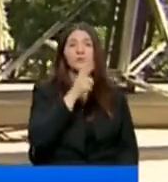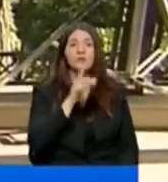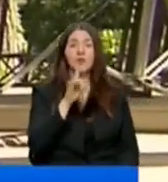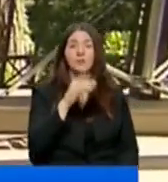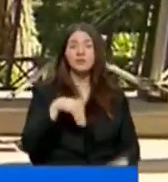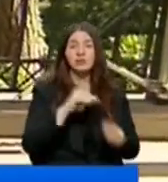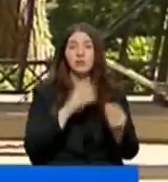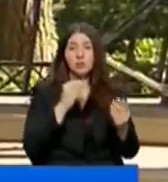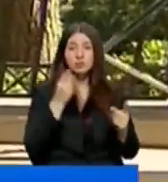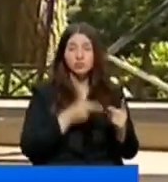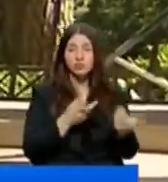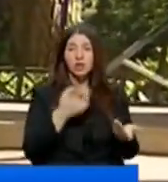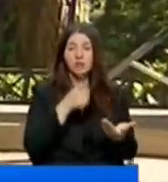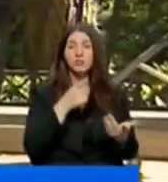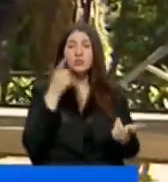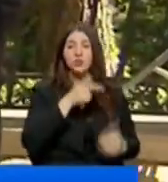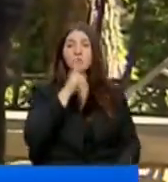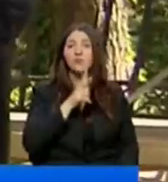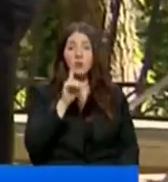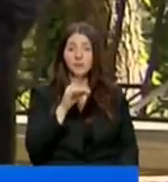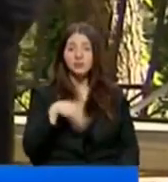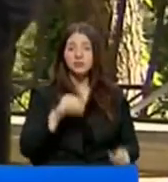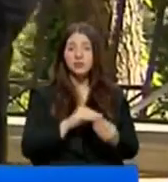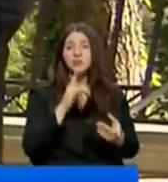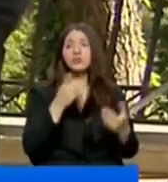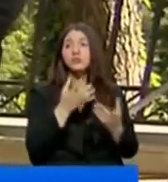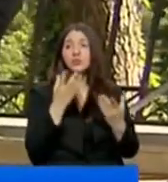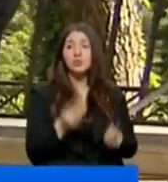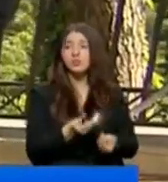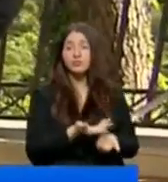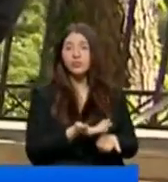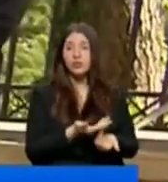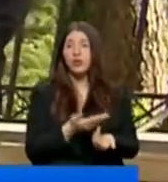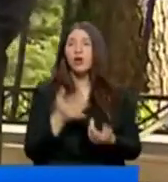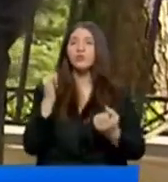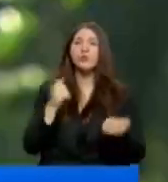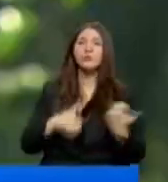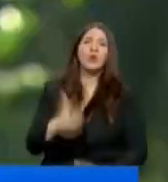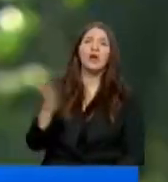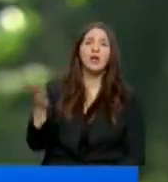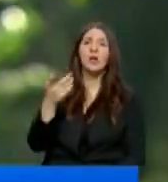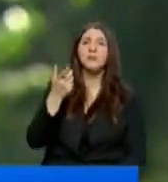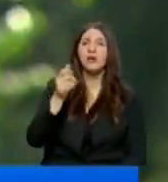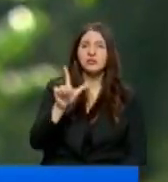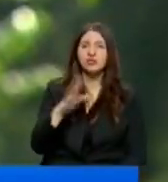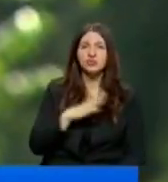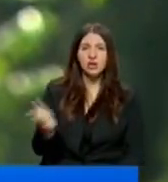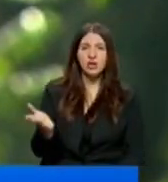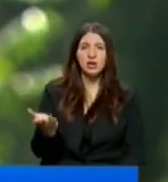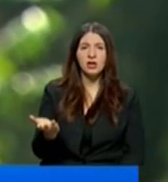Evet. Efendim bu %315 zam bu nasıl oluyor? Felaket bir şey. Para ihtiyaçları